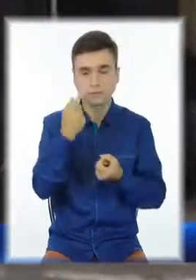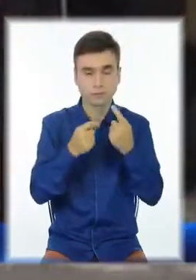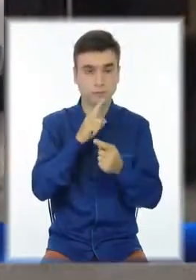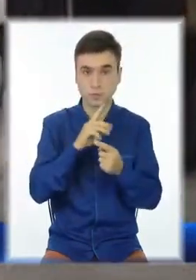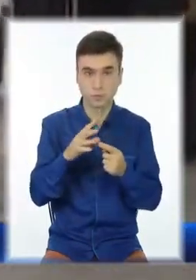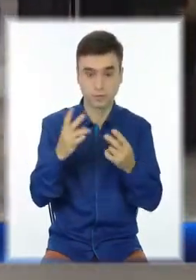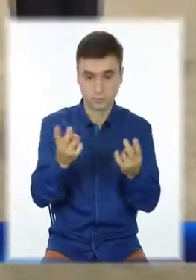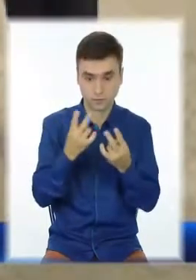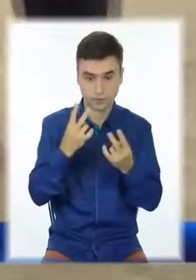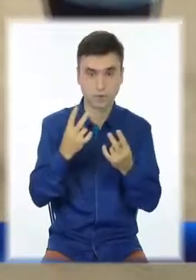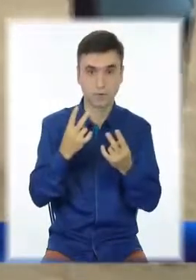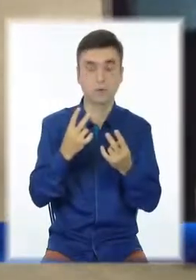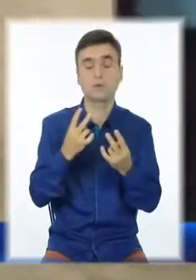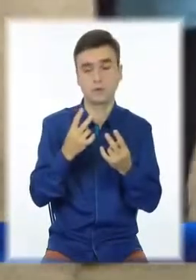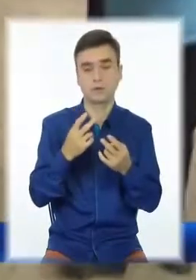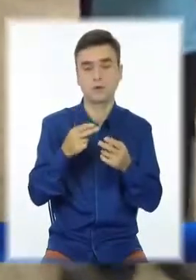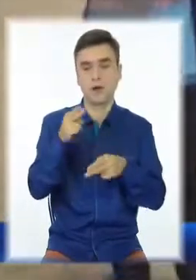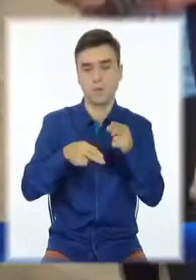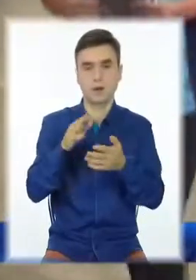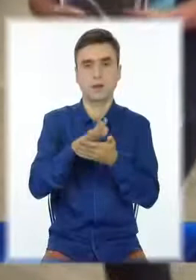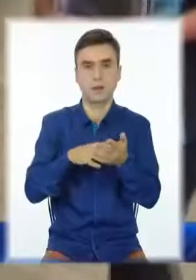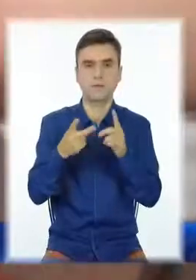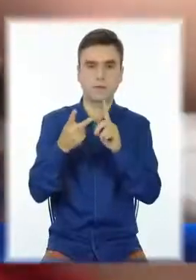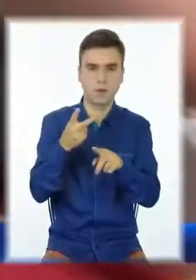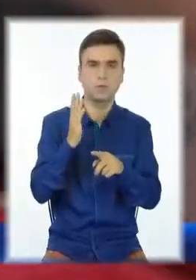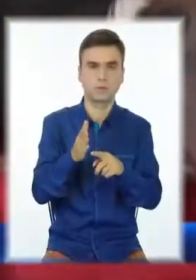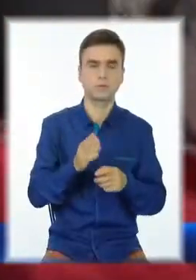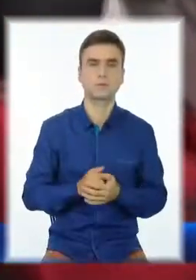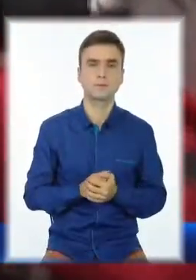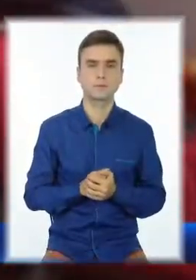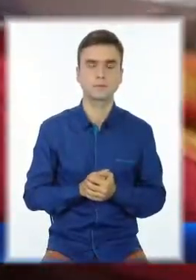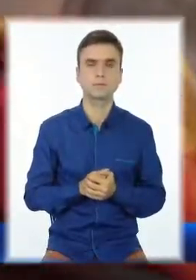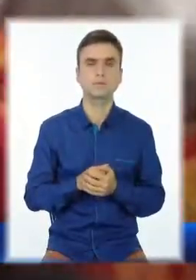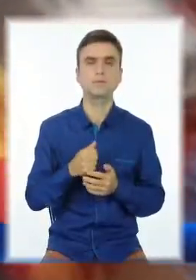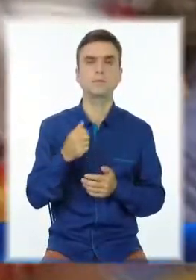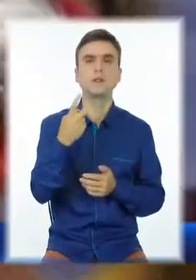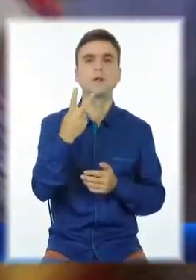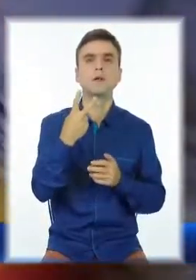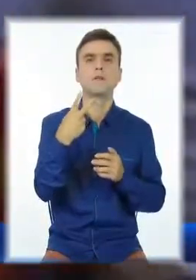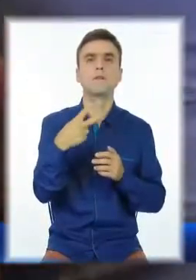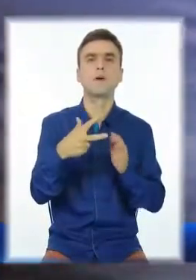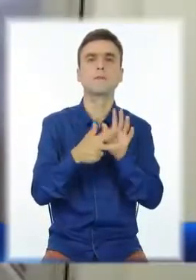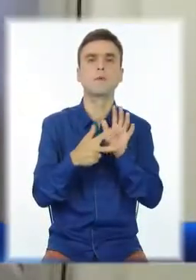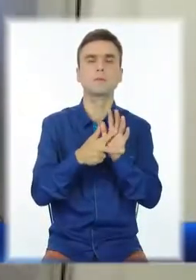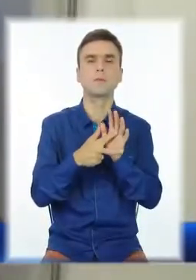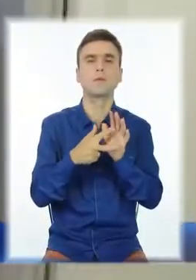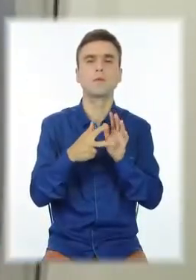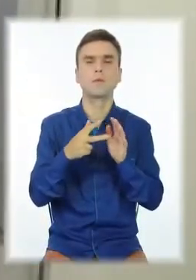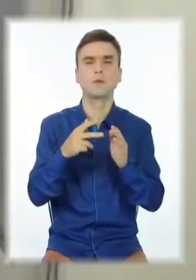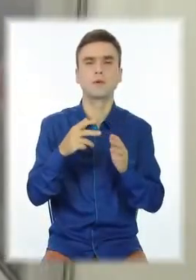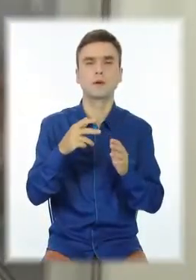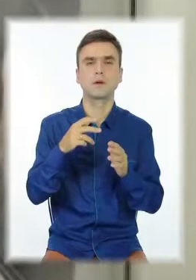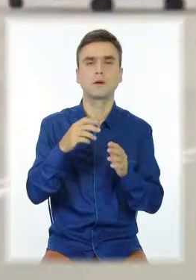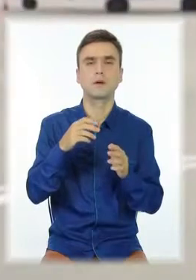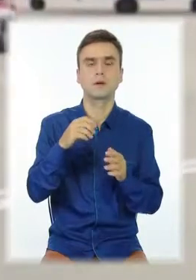продовжать хірургічне втручання. Нагадаю, 28 серпня постраждалого оператора інтернет-порталу санітарним літаком з обласної